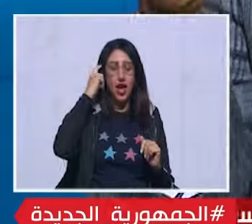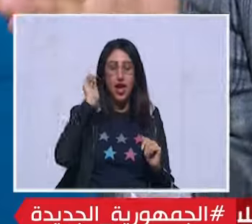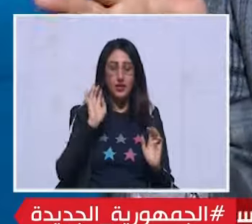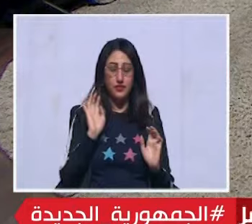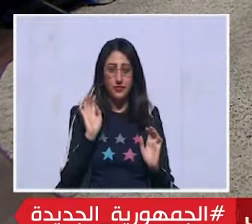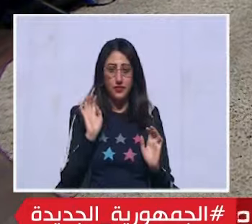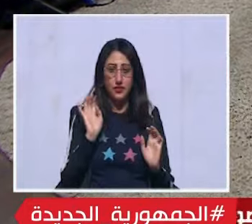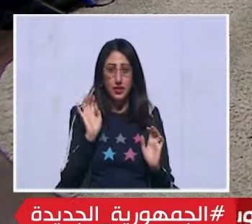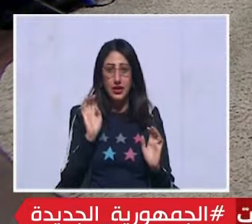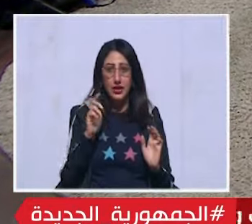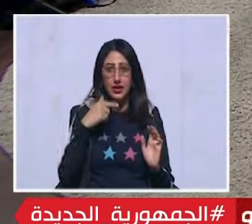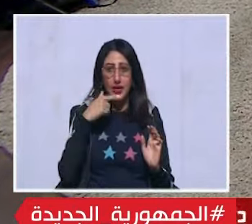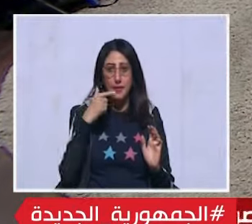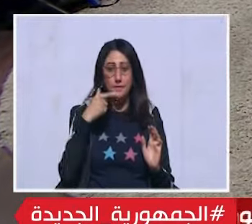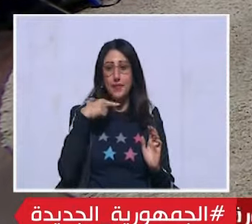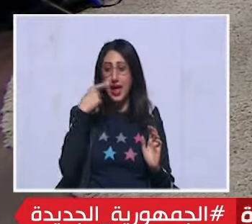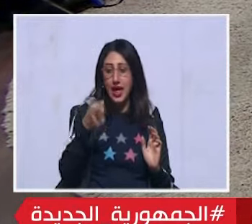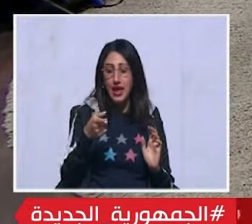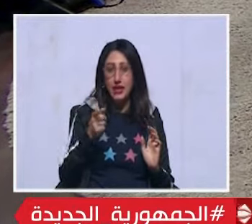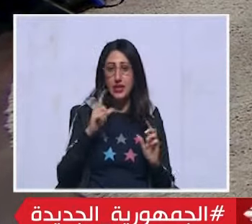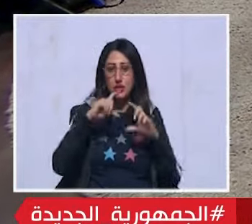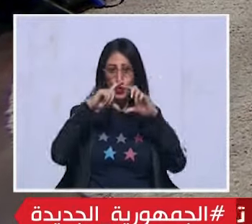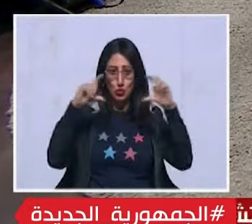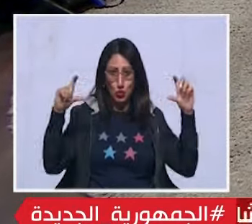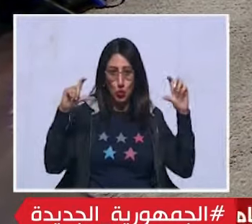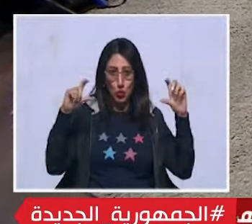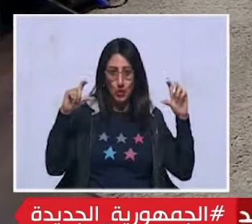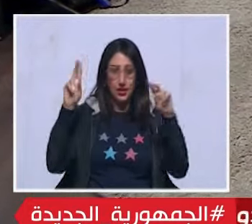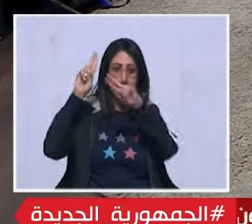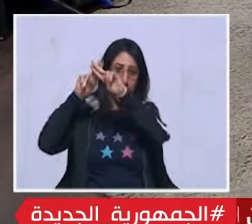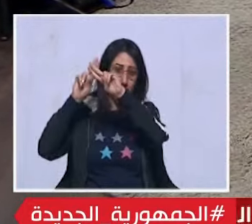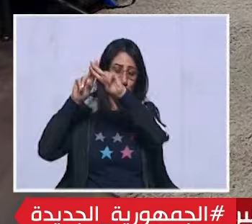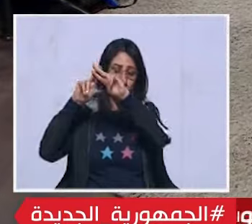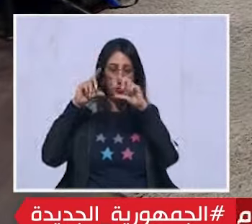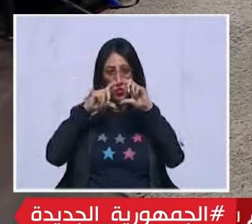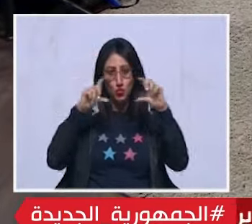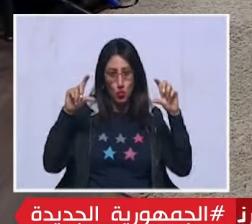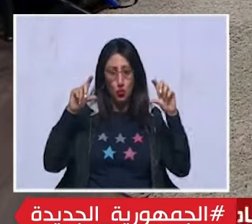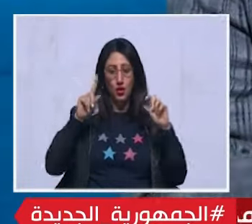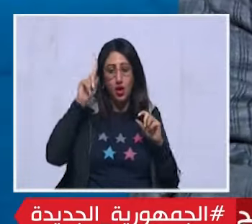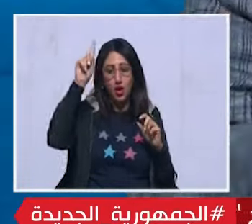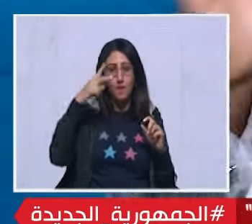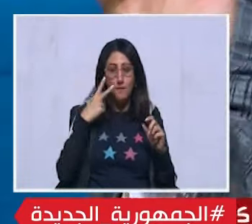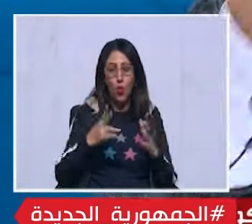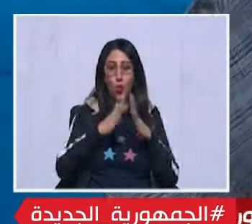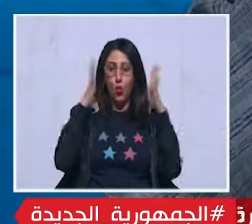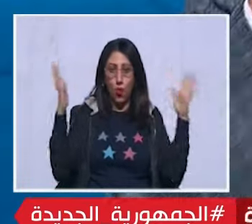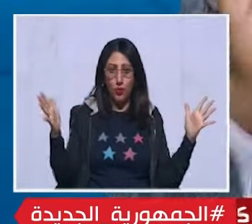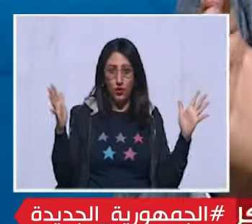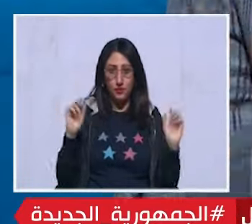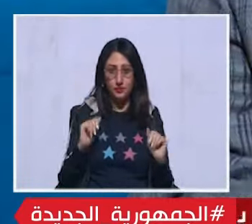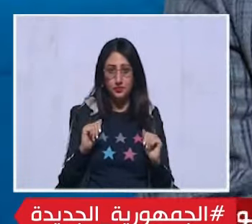وثبت بالتلميح في سوره النجم لقد راى من ايات ربه الكبرى ادي الفرق بين